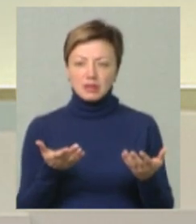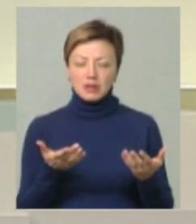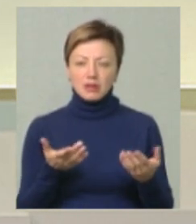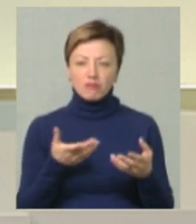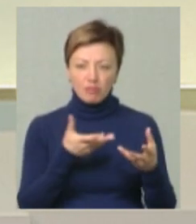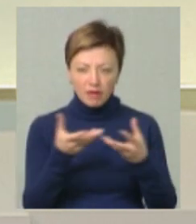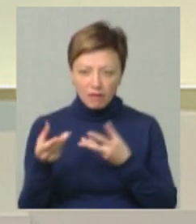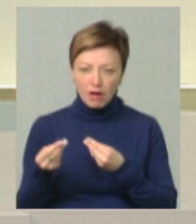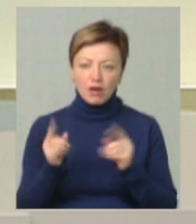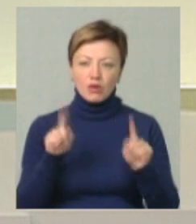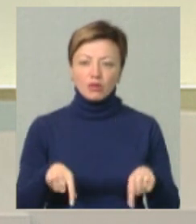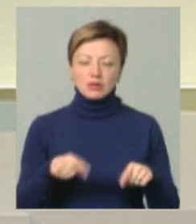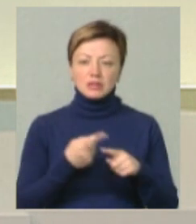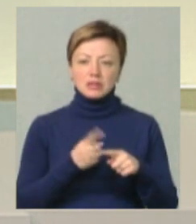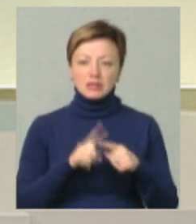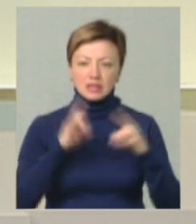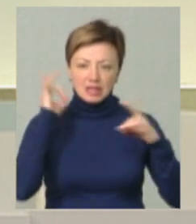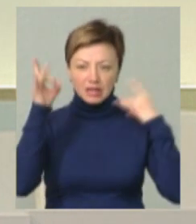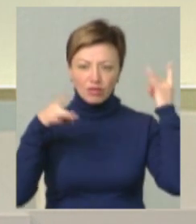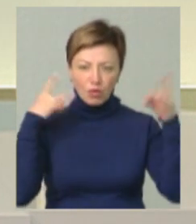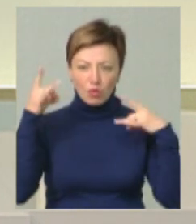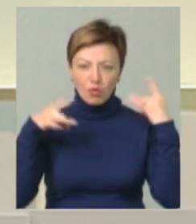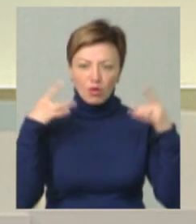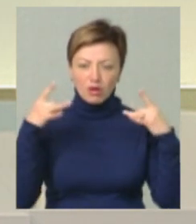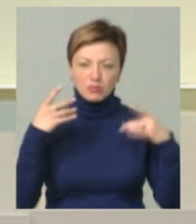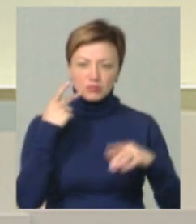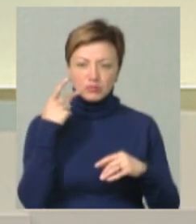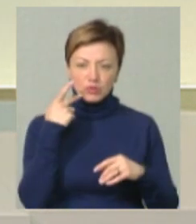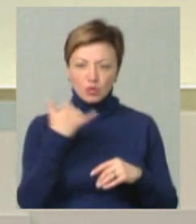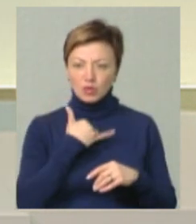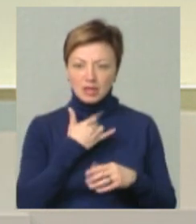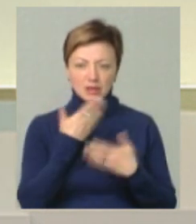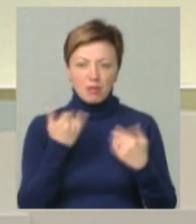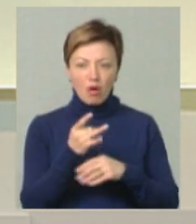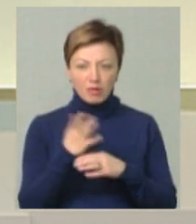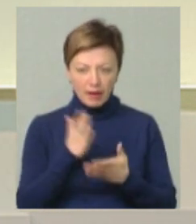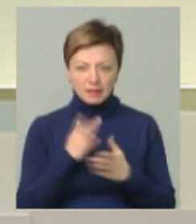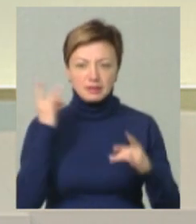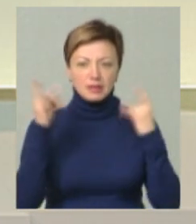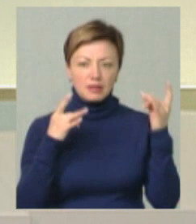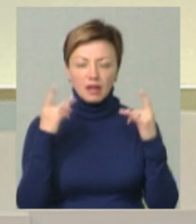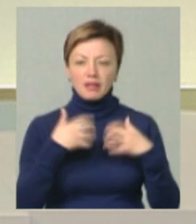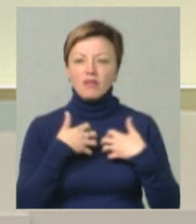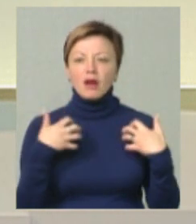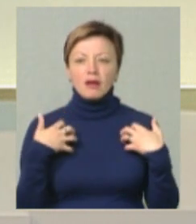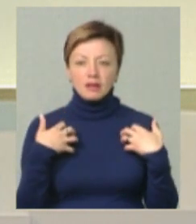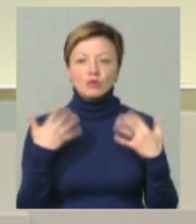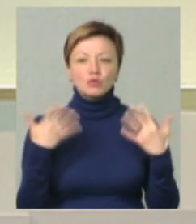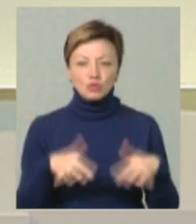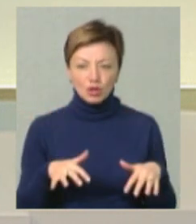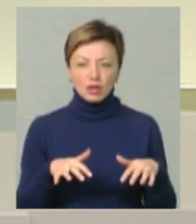сказуються, а навіть сказуються вже ці сигнали тривоги, які, от в нас нема обстрілів, а є сигнали, то тварини